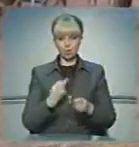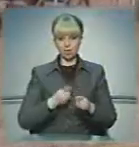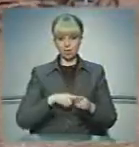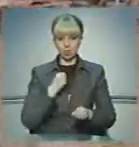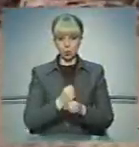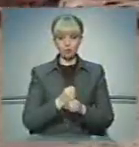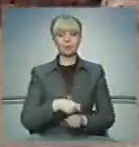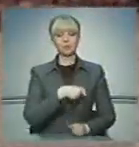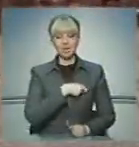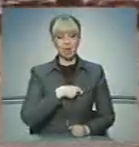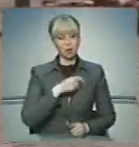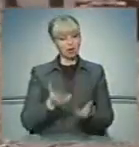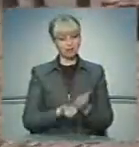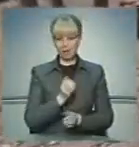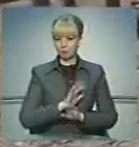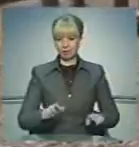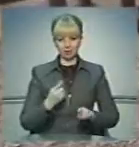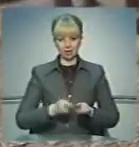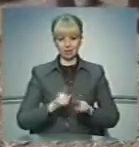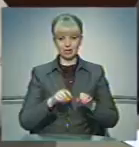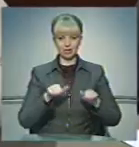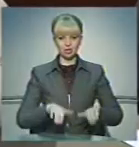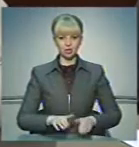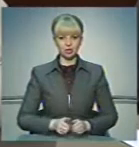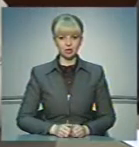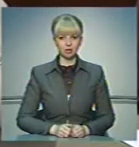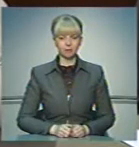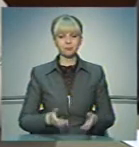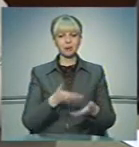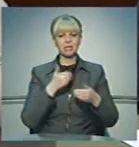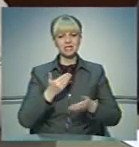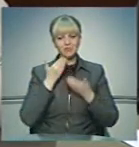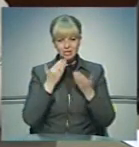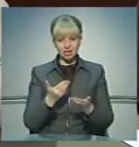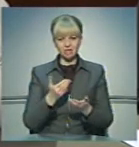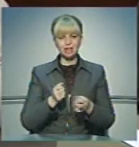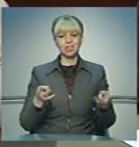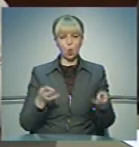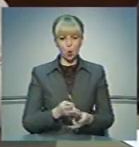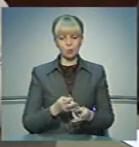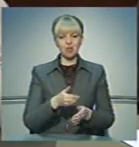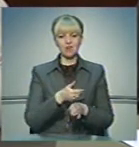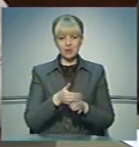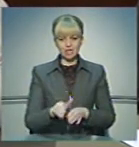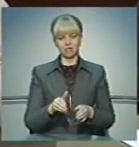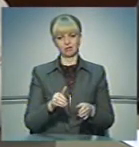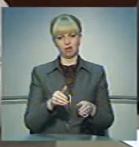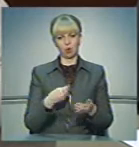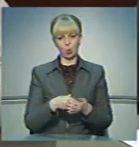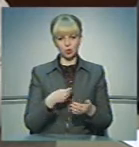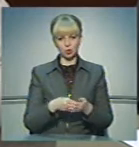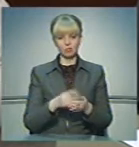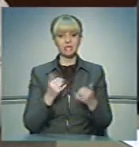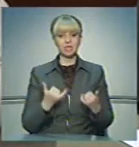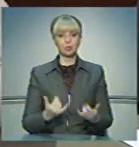роботи. Проте депутати не підтримали таке рішення. Ми зверталися за необхідністю виділення коштів. Кошти